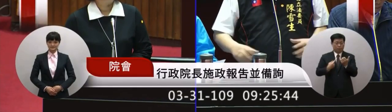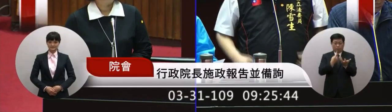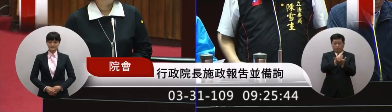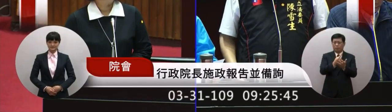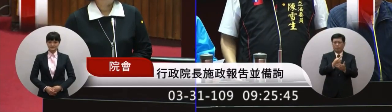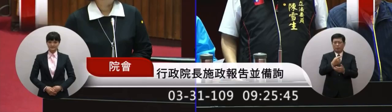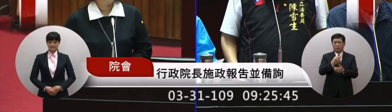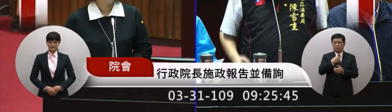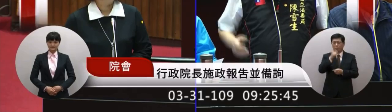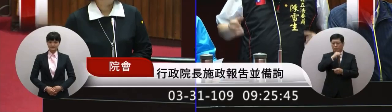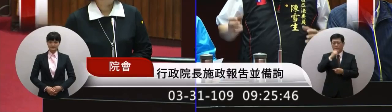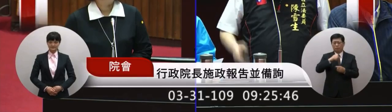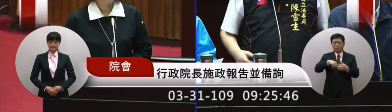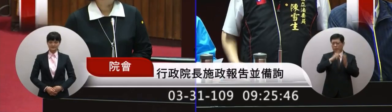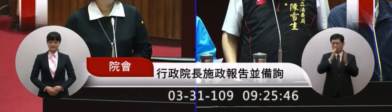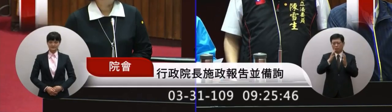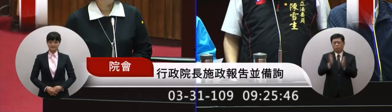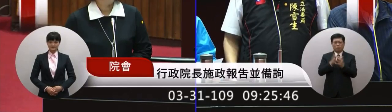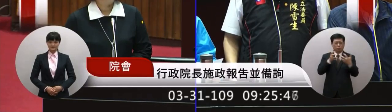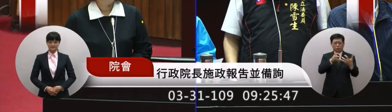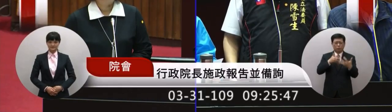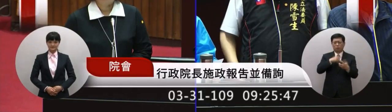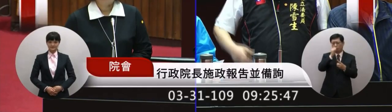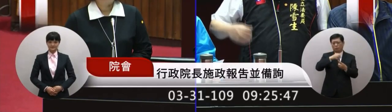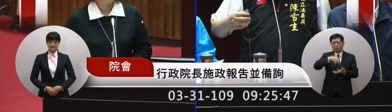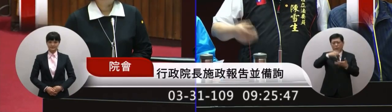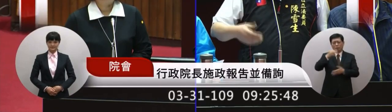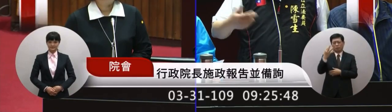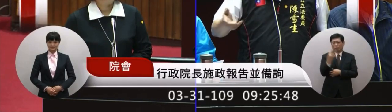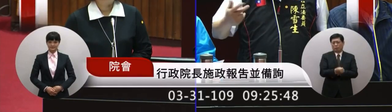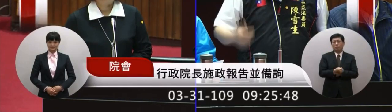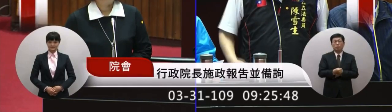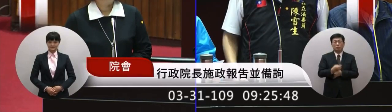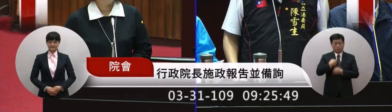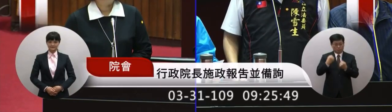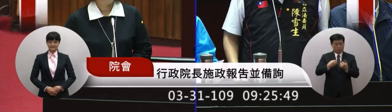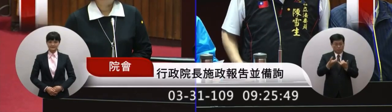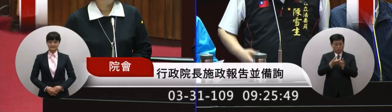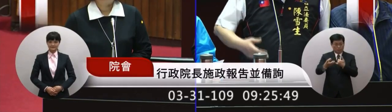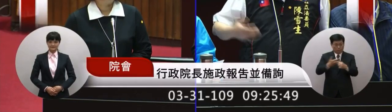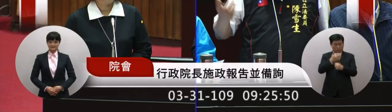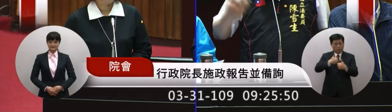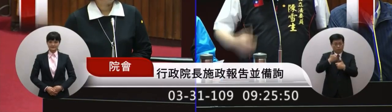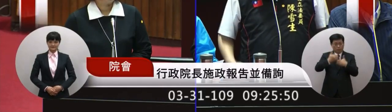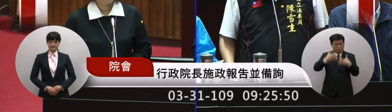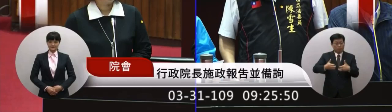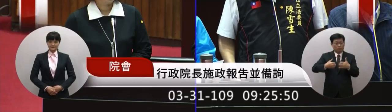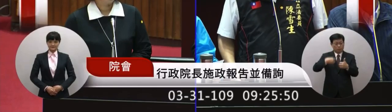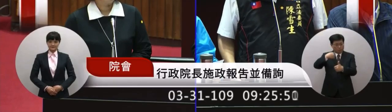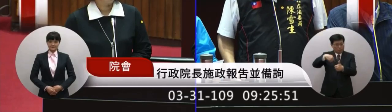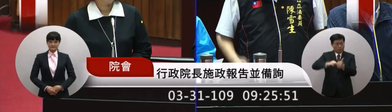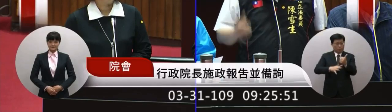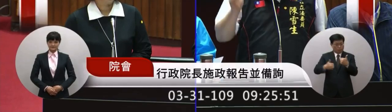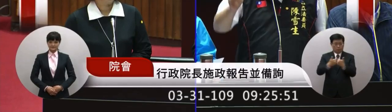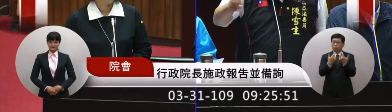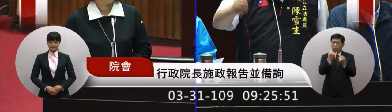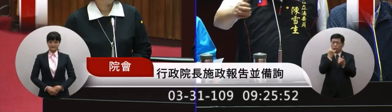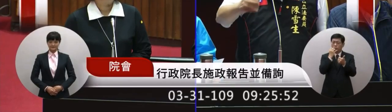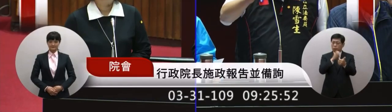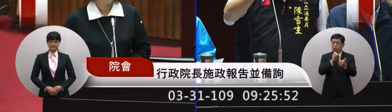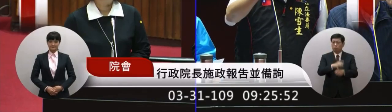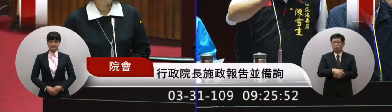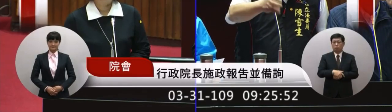要在这个总咨询啊，每年在那边讨论这个事情。我们在离岛建设指导委员会里面也可以表示意见啊。还有院